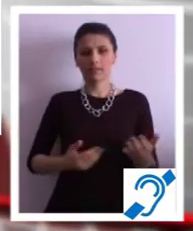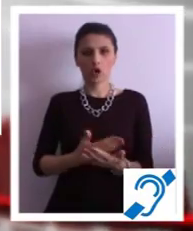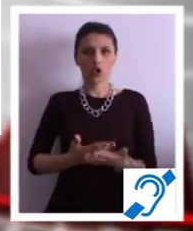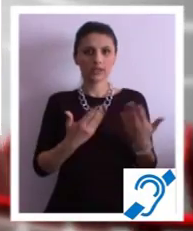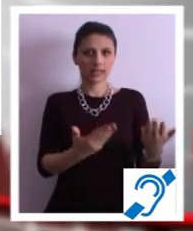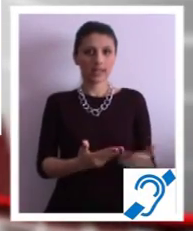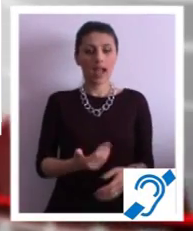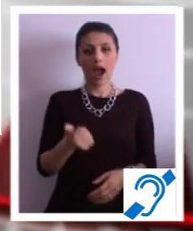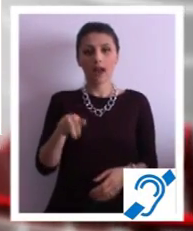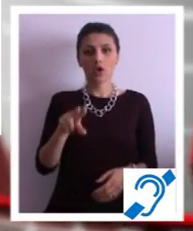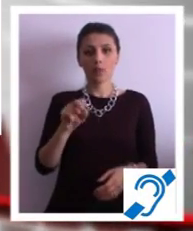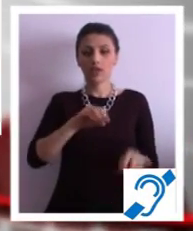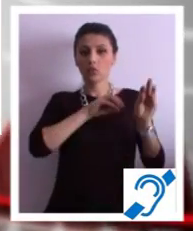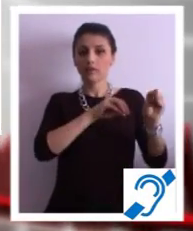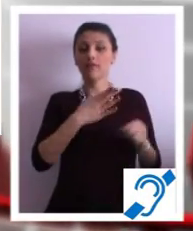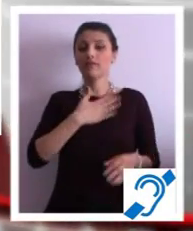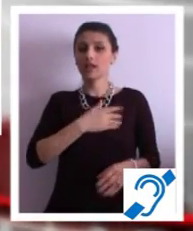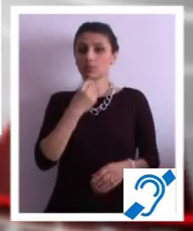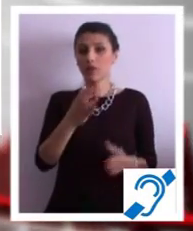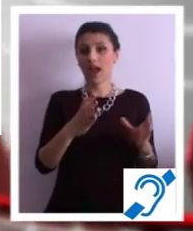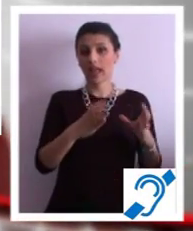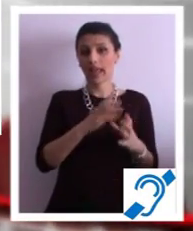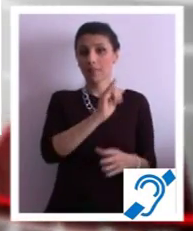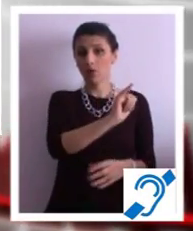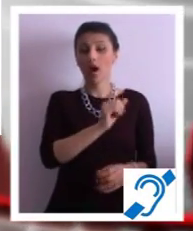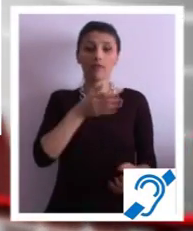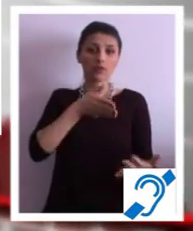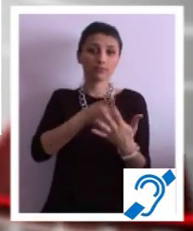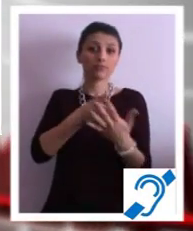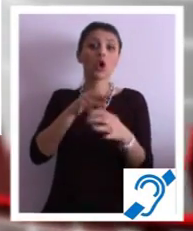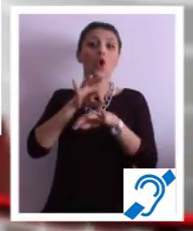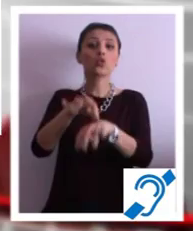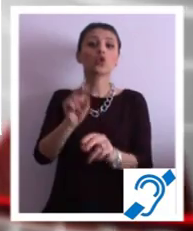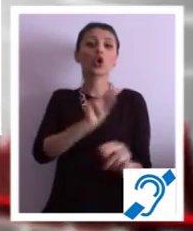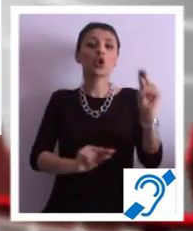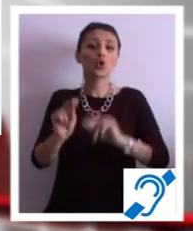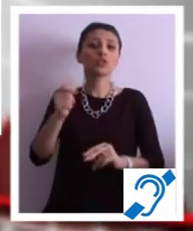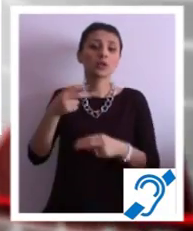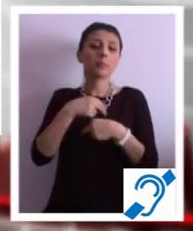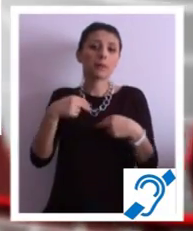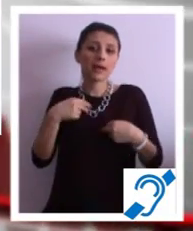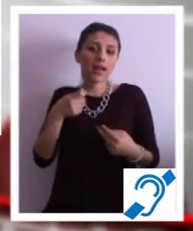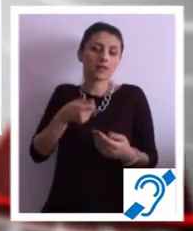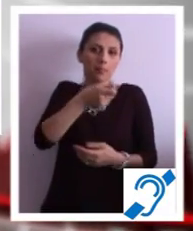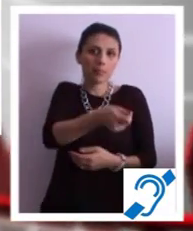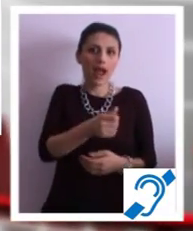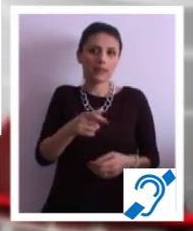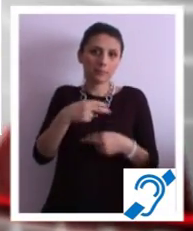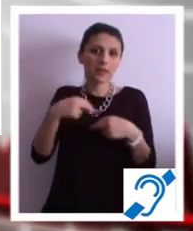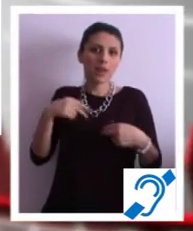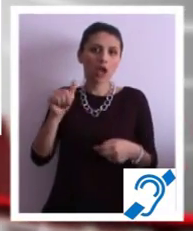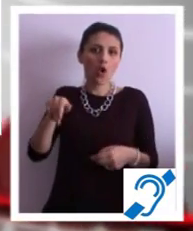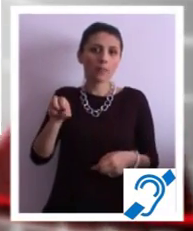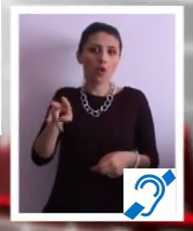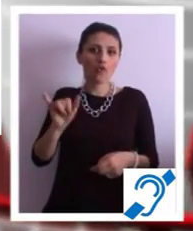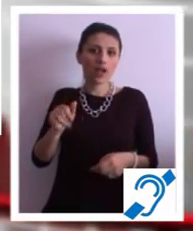folosite. Alin Oprescu a dorit să evidențieze și faptul că echipa a fost susținută de conducerea clubului, dar și de municipalitate, primarul Ion Georgescu asistând la